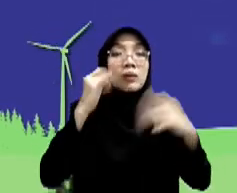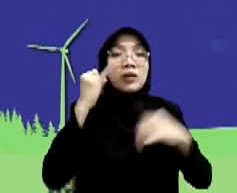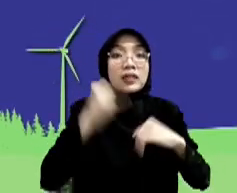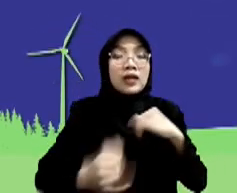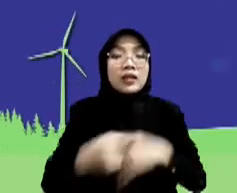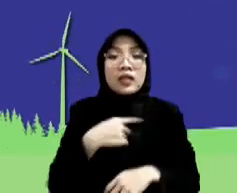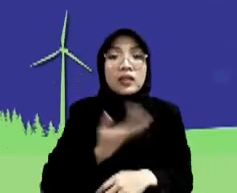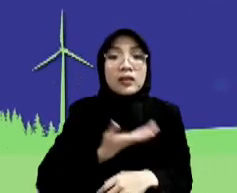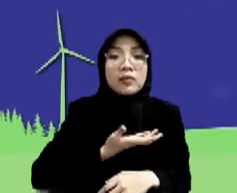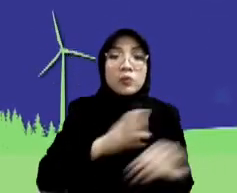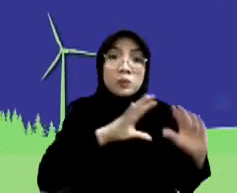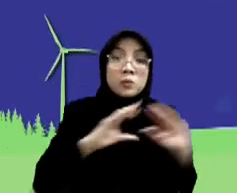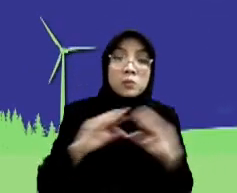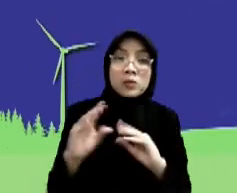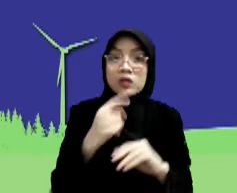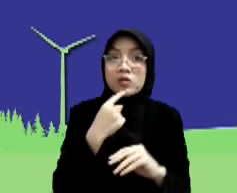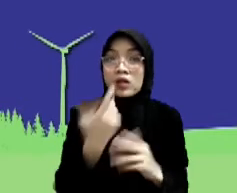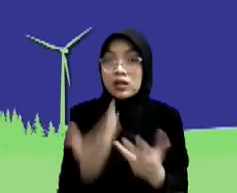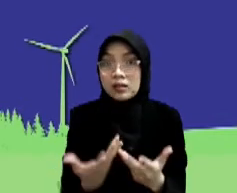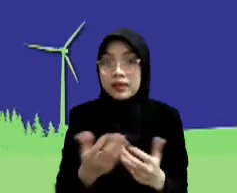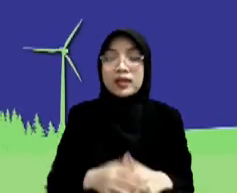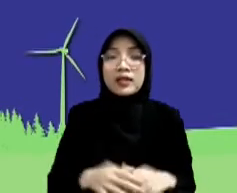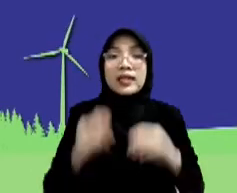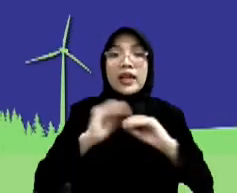kita bahas yaitu tentang